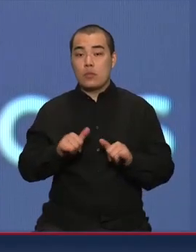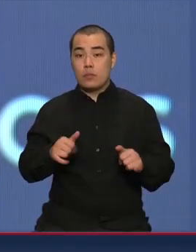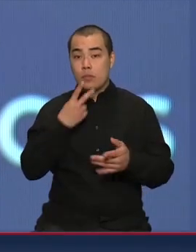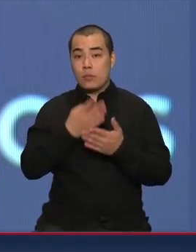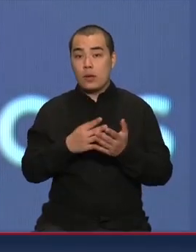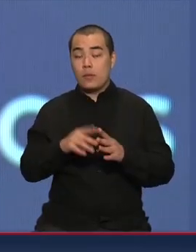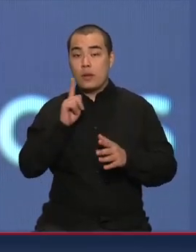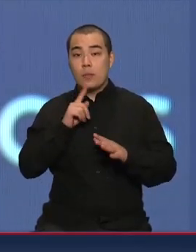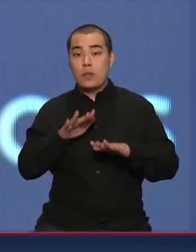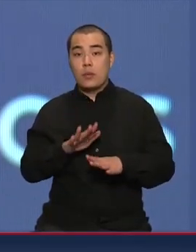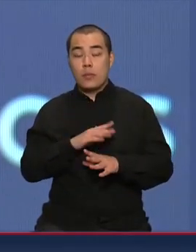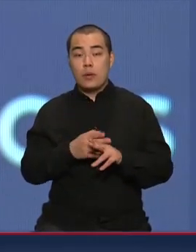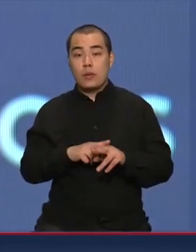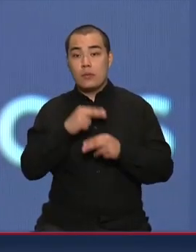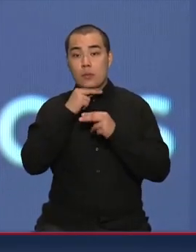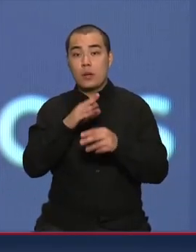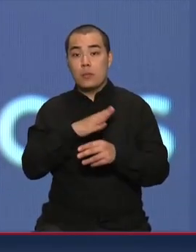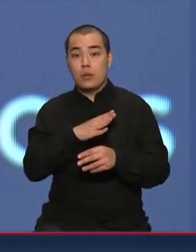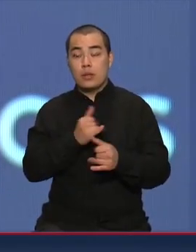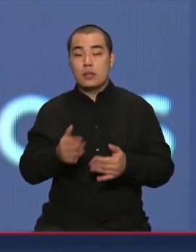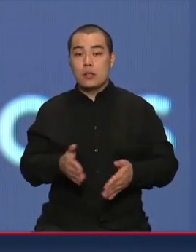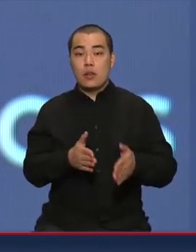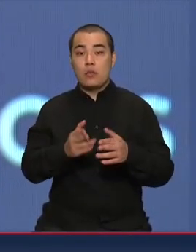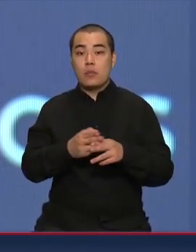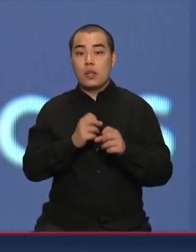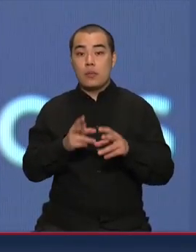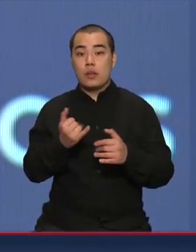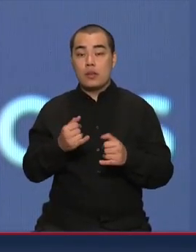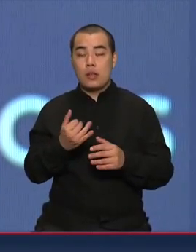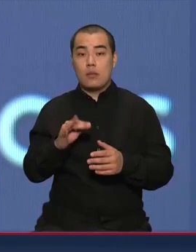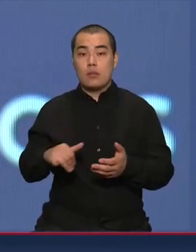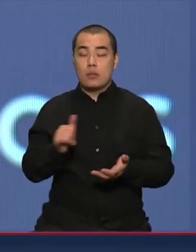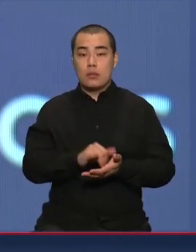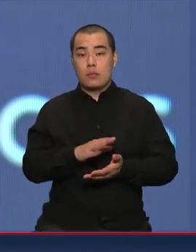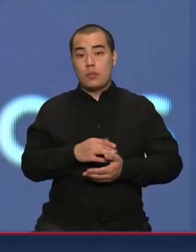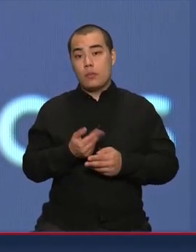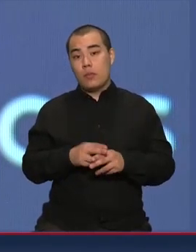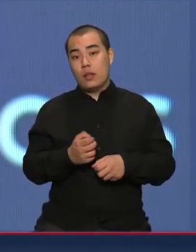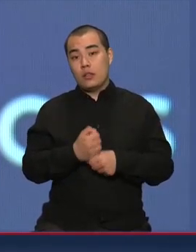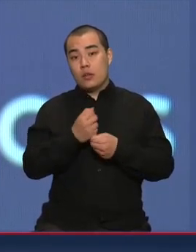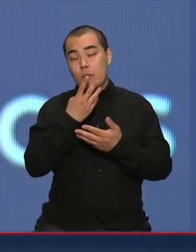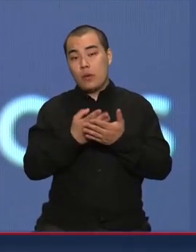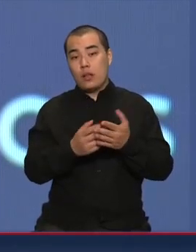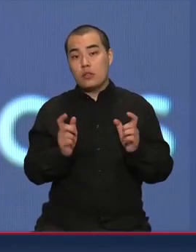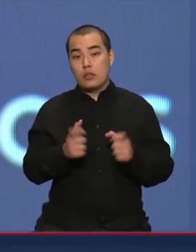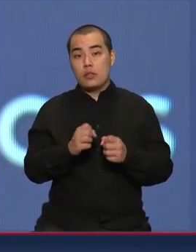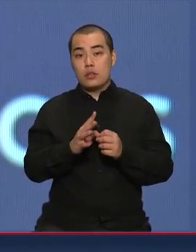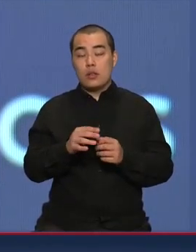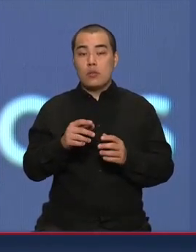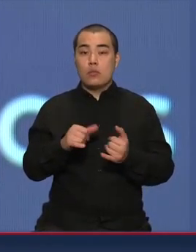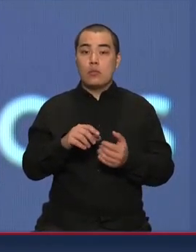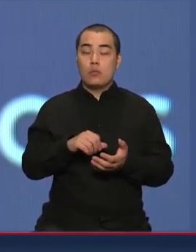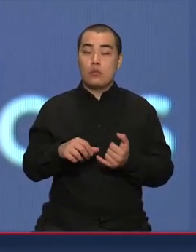размещения. Особое внимание уделено дорожной безопасности. Введено и поддерживается ограничение движения на 14 участках